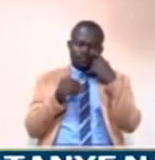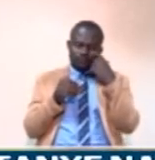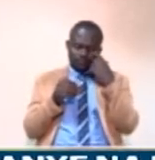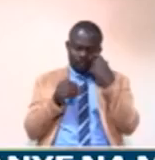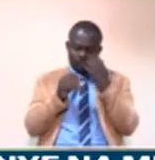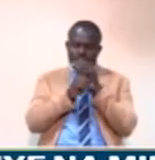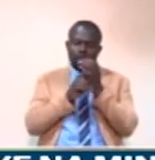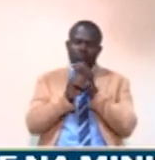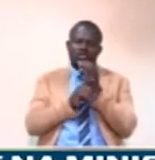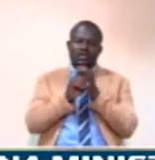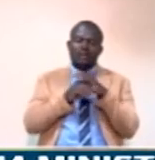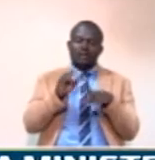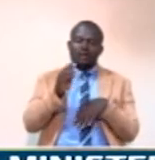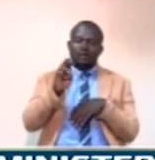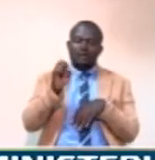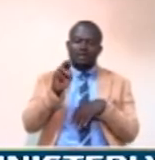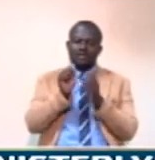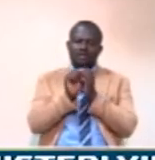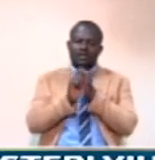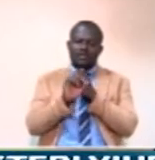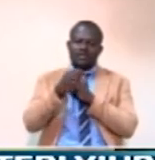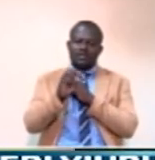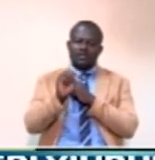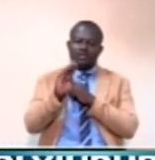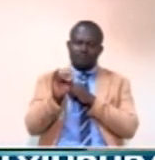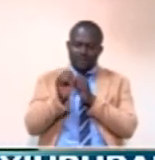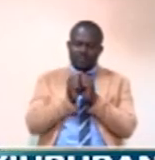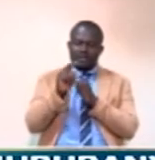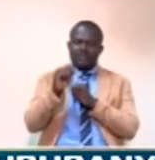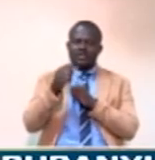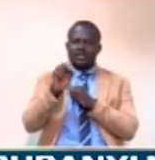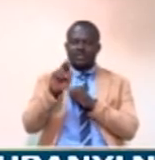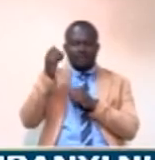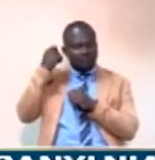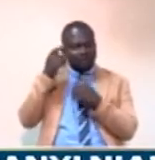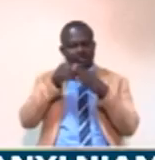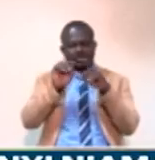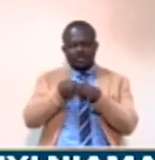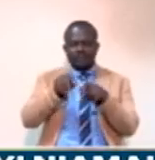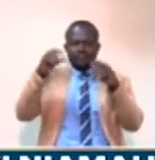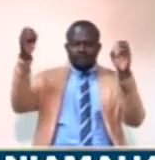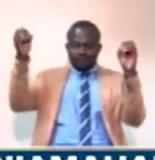mu karere ka Burera, mu karere ka Gicumbi na Kanyagatare, bakumva yuko na Kigali